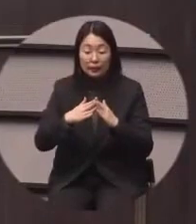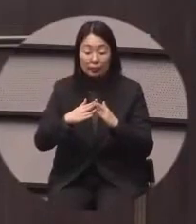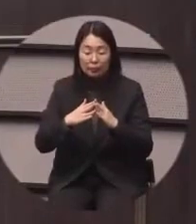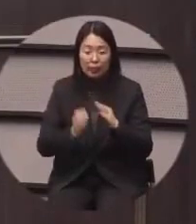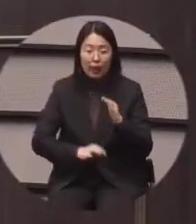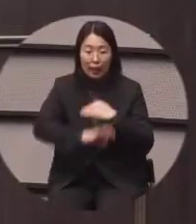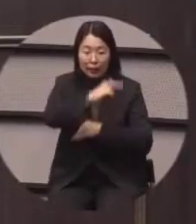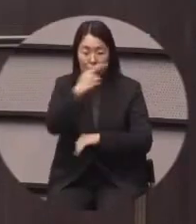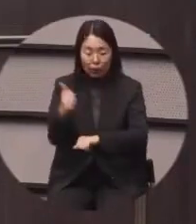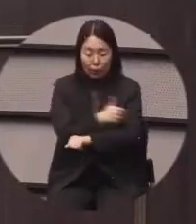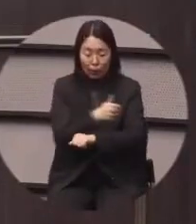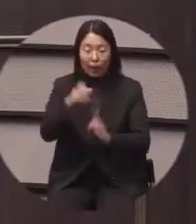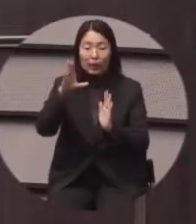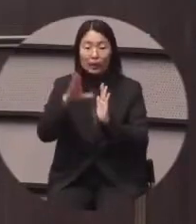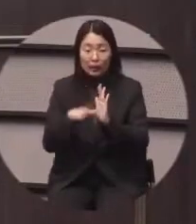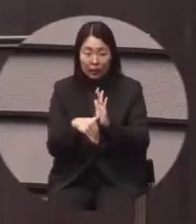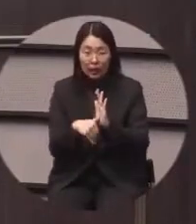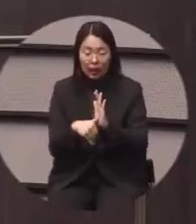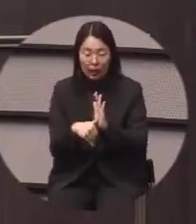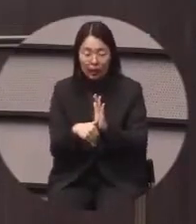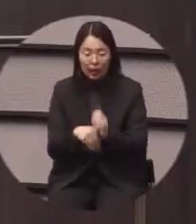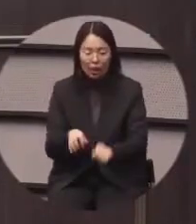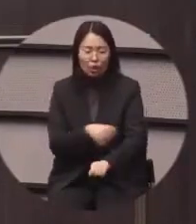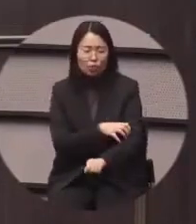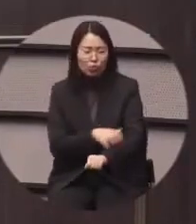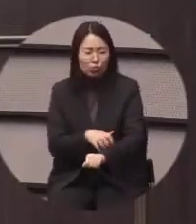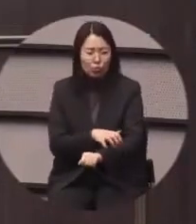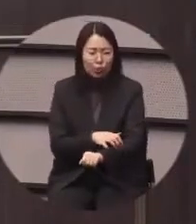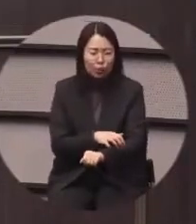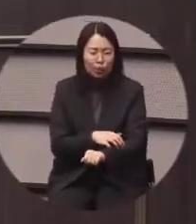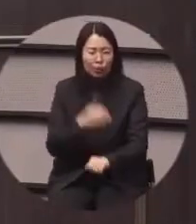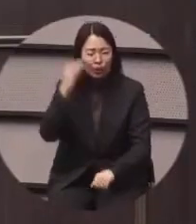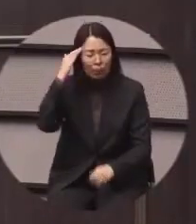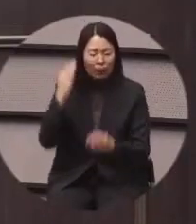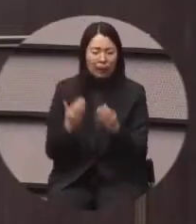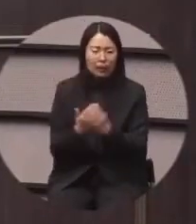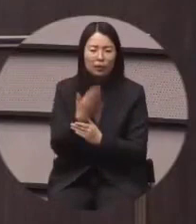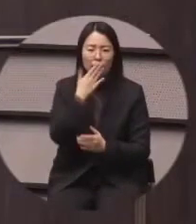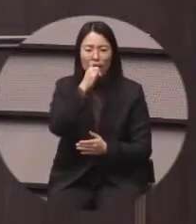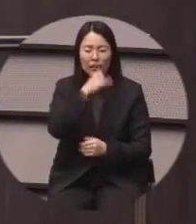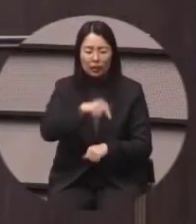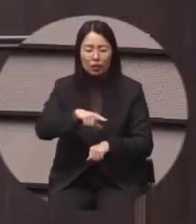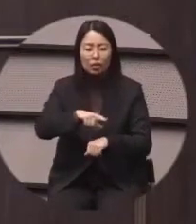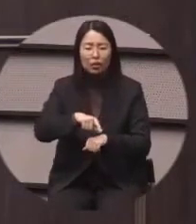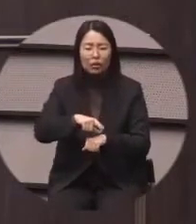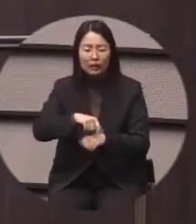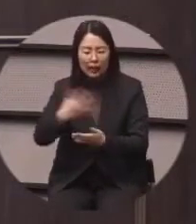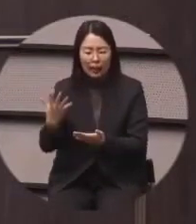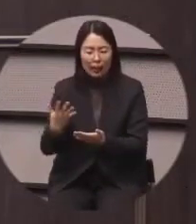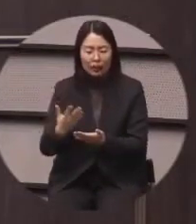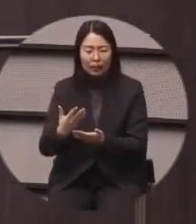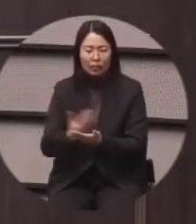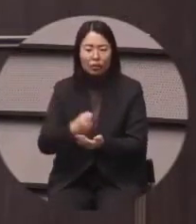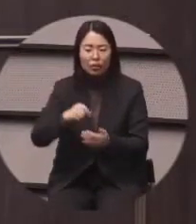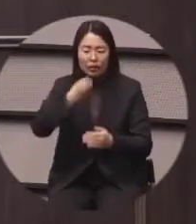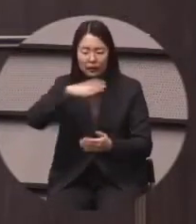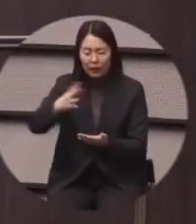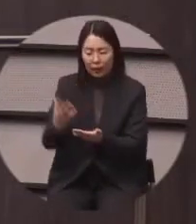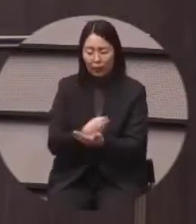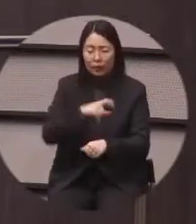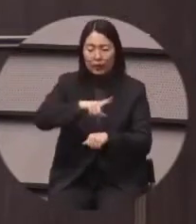불편함을 초래할 수 있는 수거 활동 시간 조정 방안을 검토해 주시기 바랍니다. 넷째, 폐기물 수집 운반